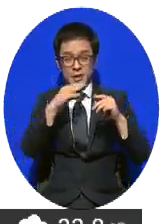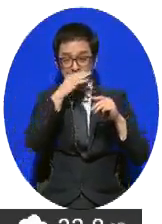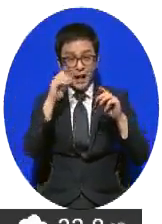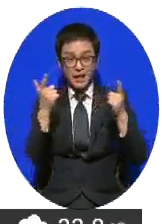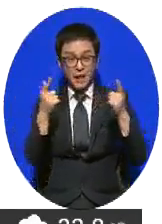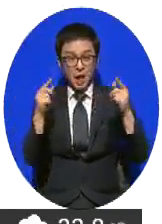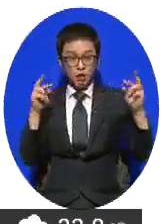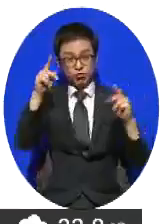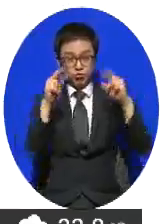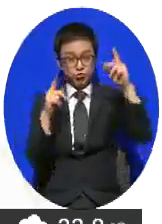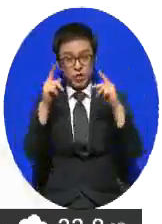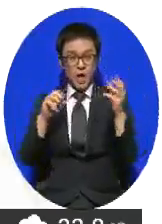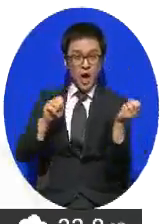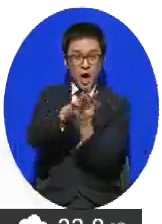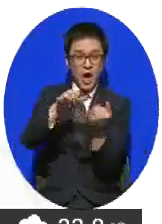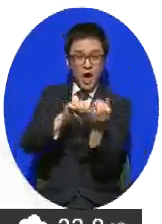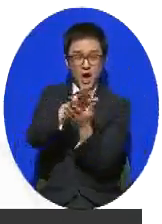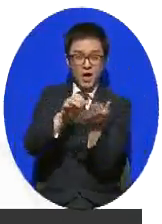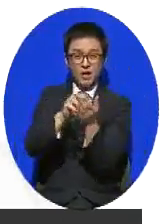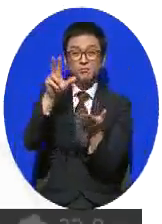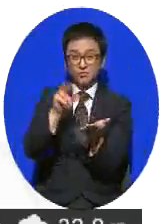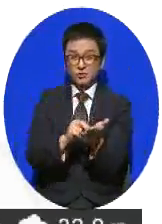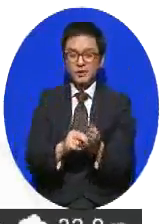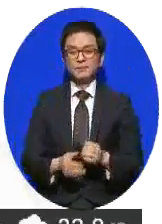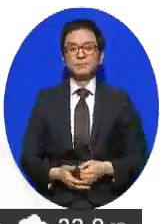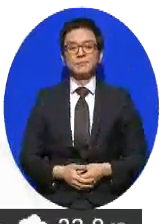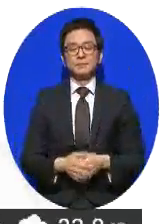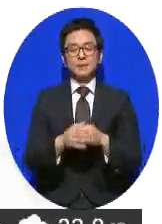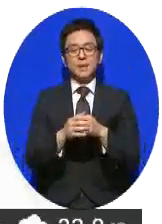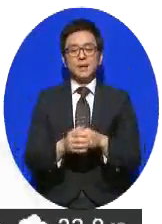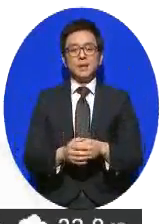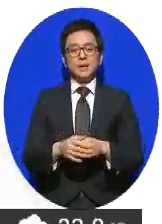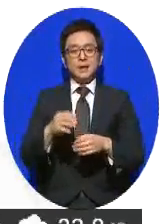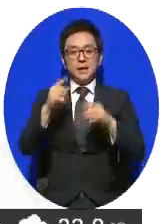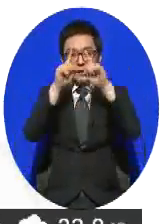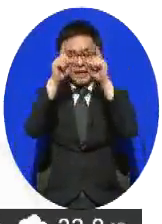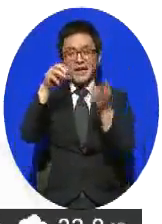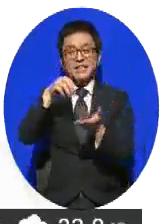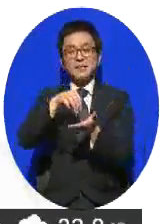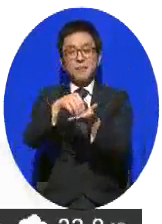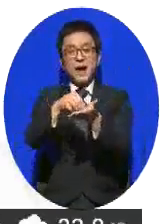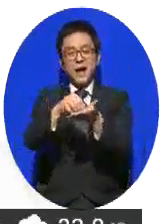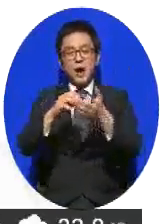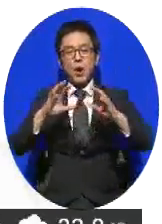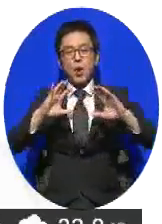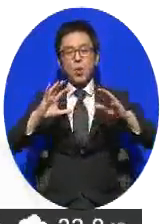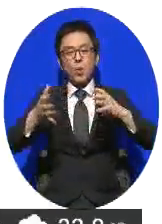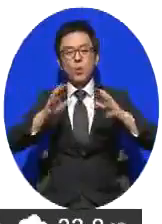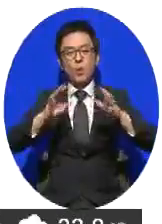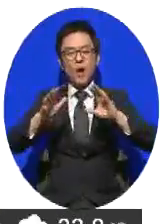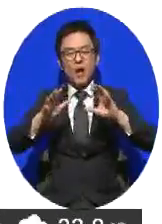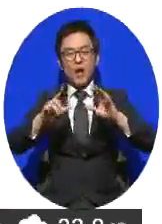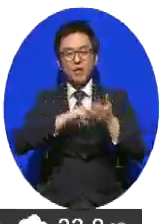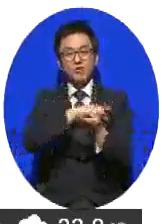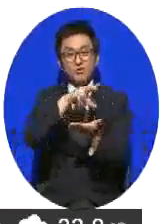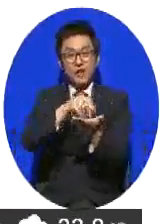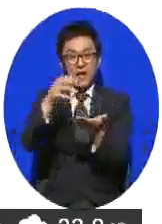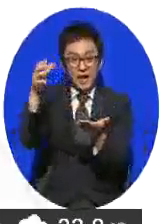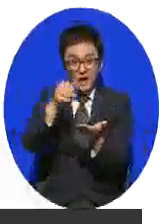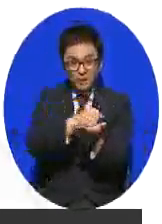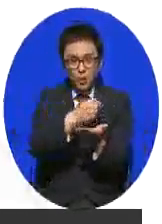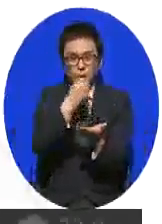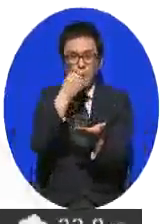대입 제도 개편 공론화위원회가 운영하는 인터넷 게시판입니다. 사실상 같은 개편안을 지지하는 게시글 10개